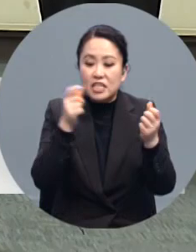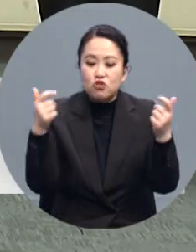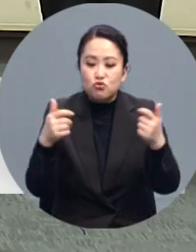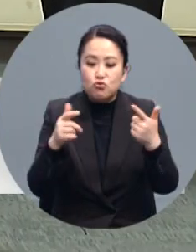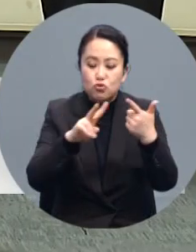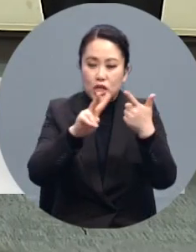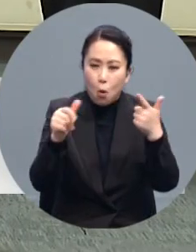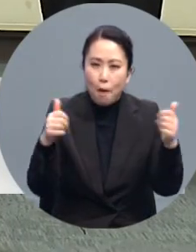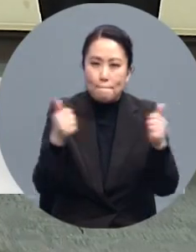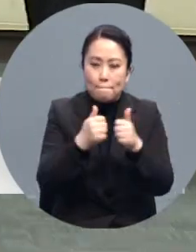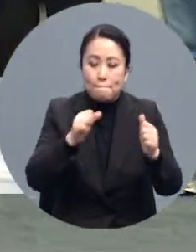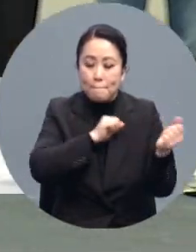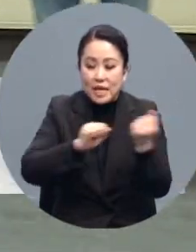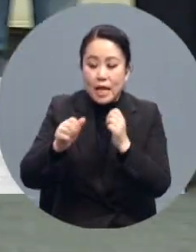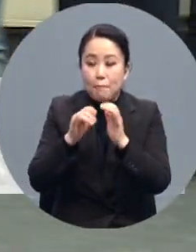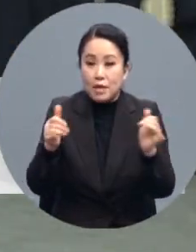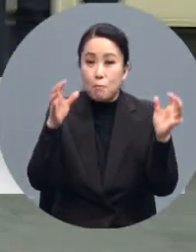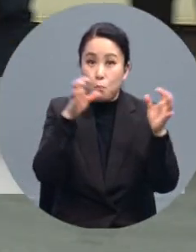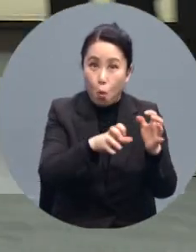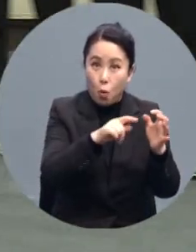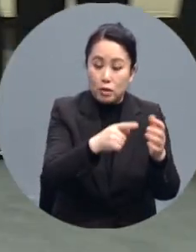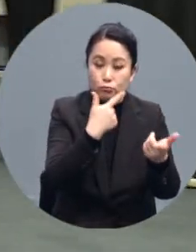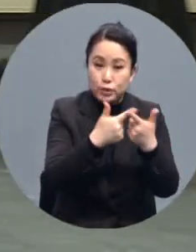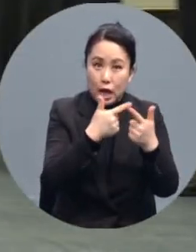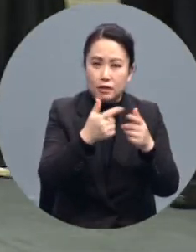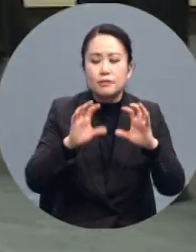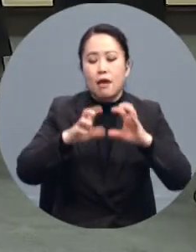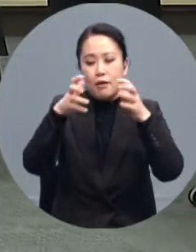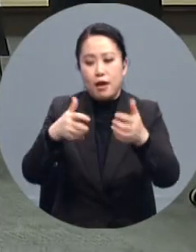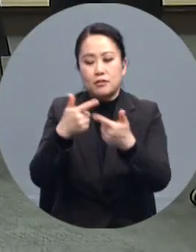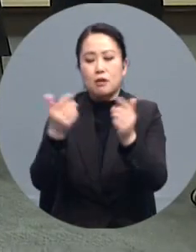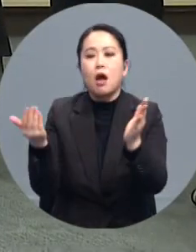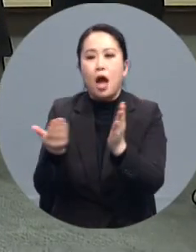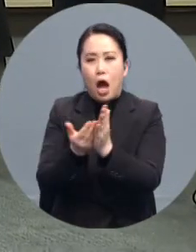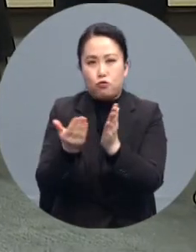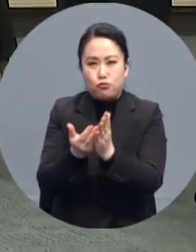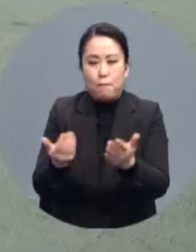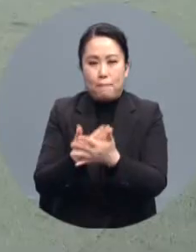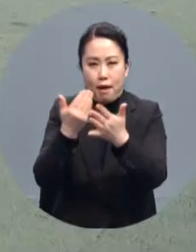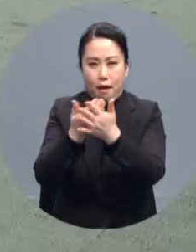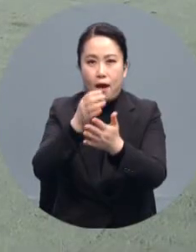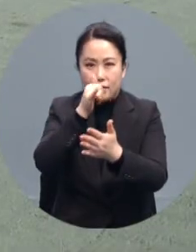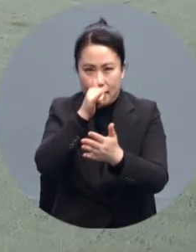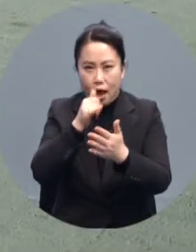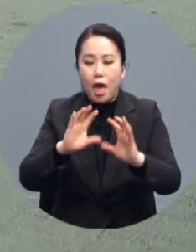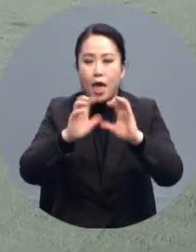세계적인 환적항으로 성장했다며 엑스포 개최의 의미를 더했습니다.